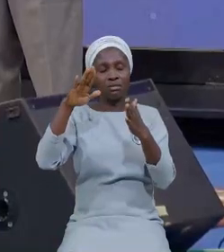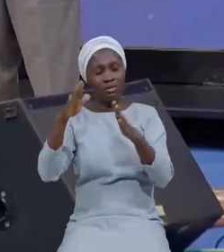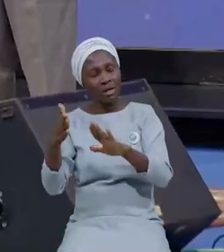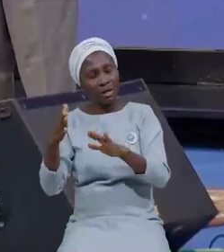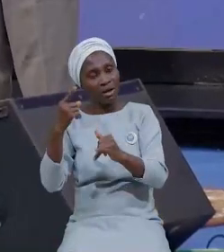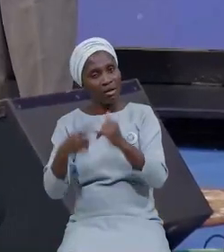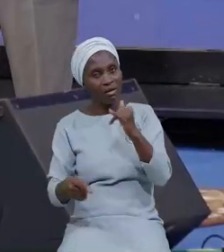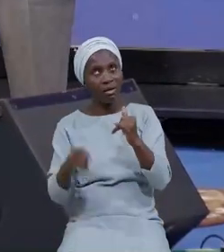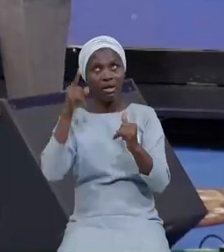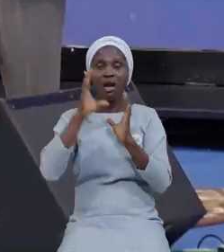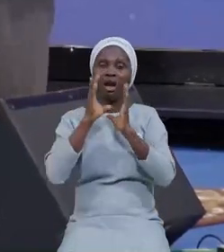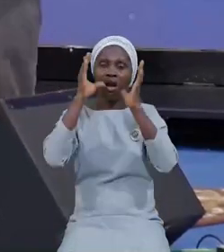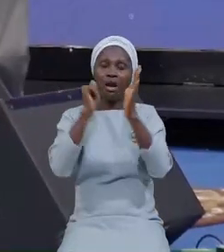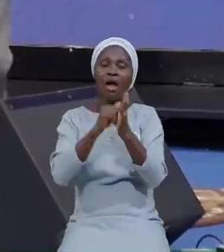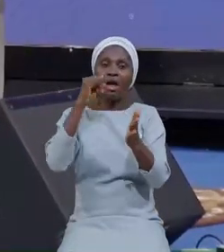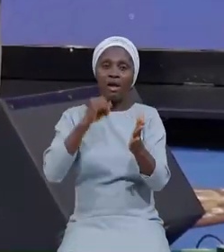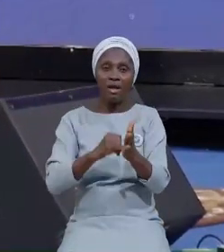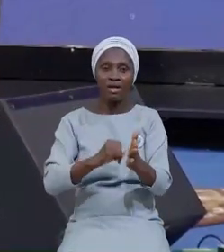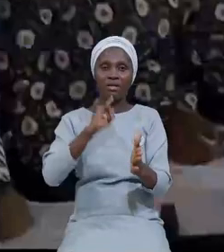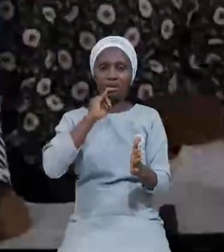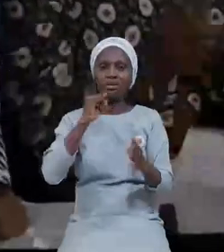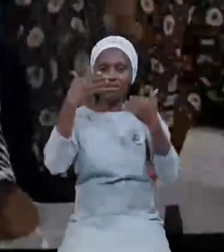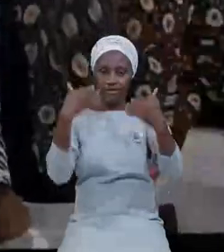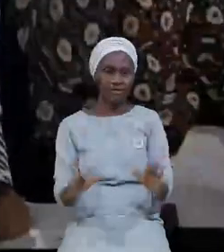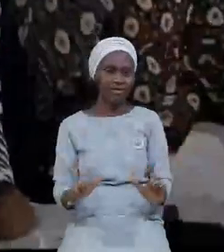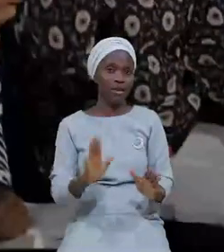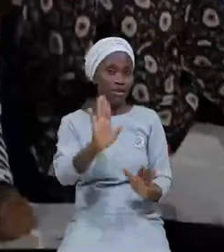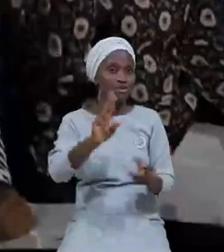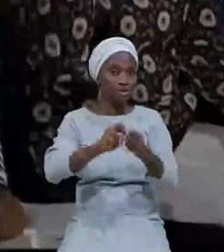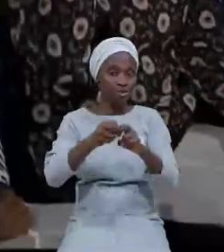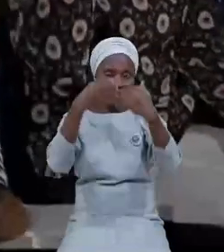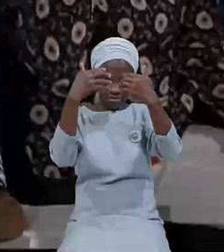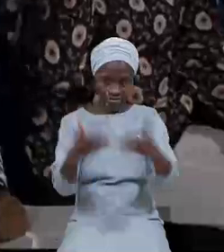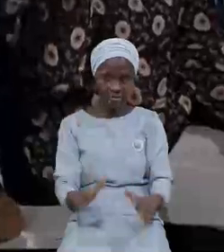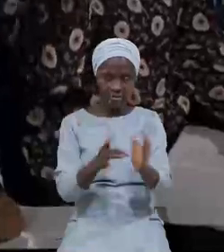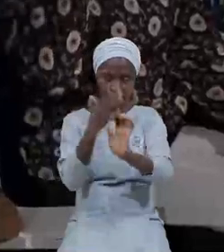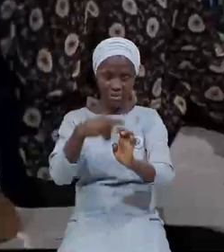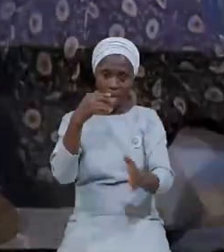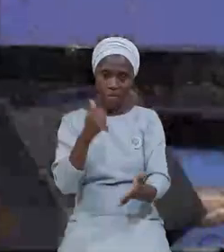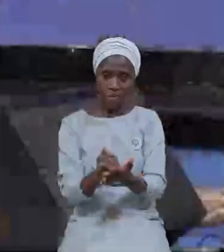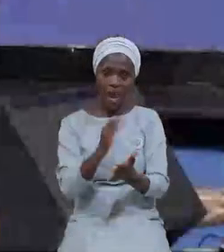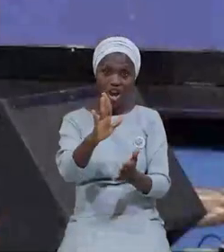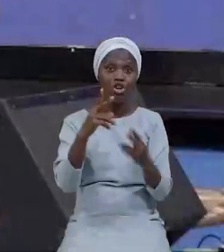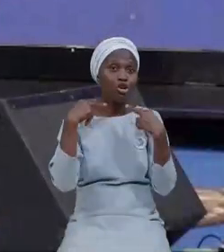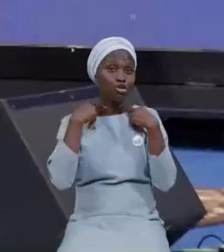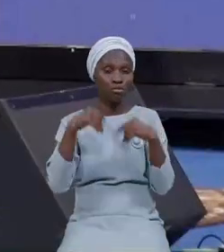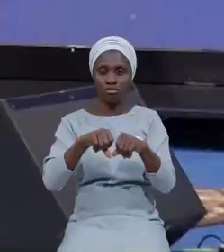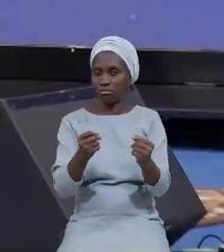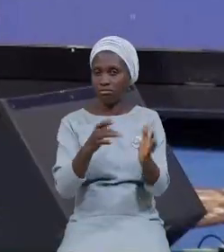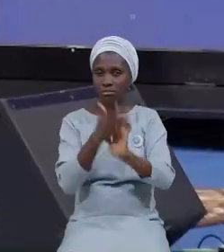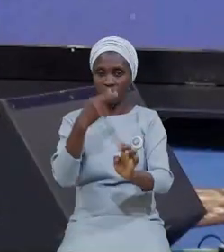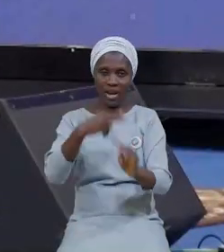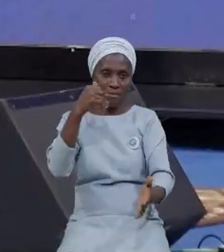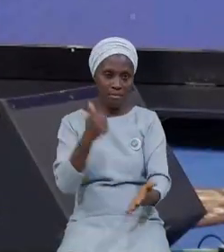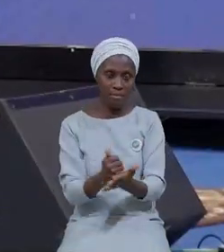respire pour la dernière fois il dit tout est accompis tes problèmes sont terminés ton jour est